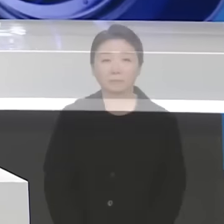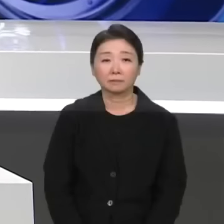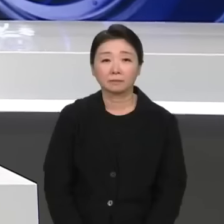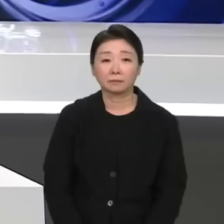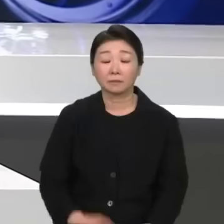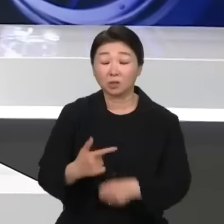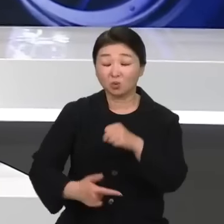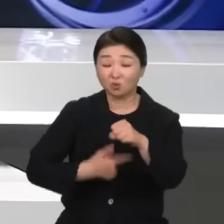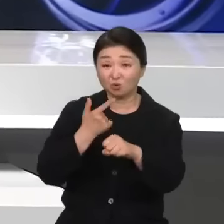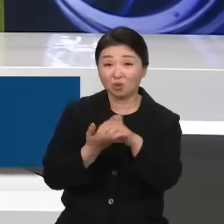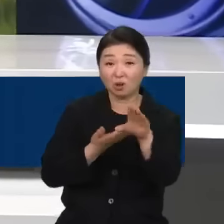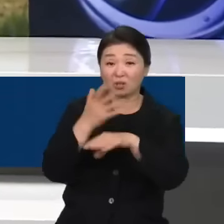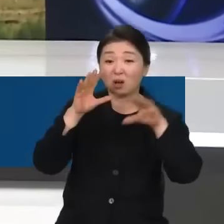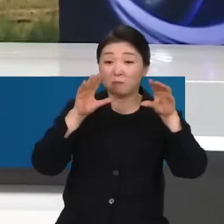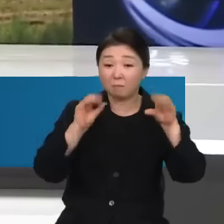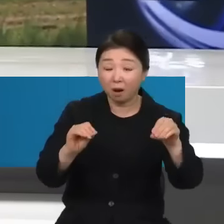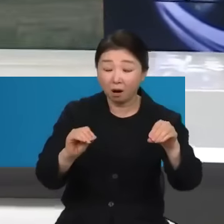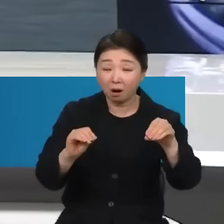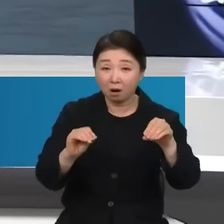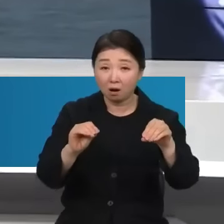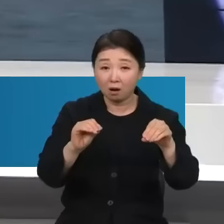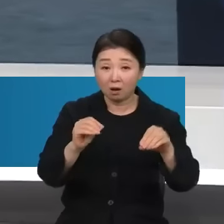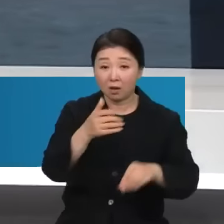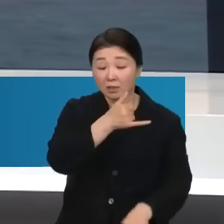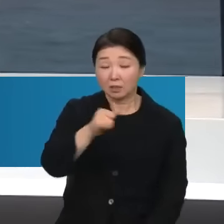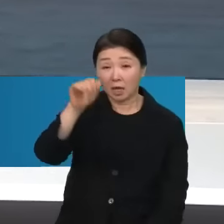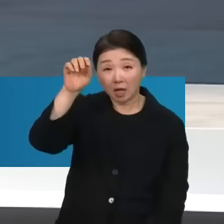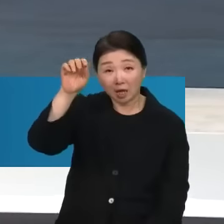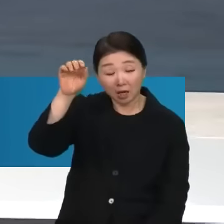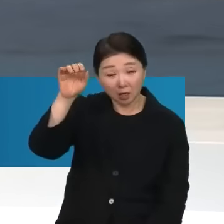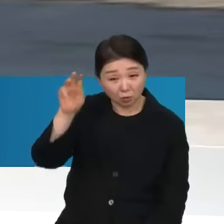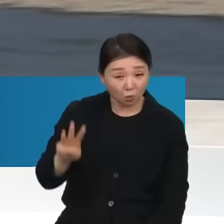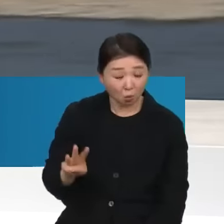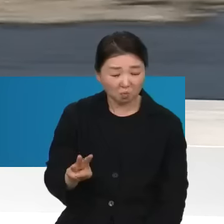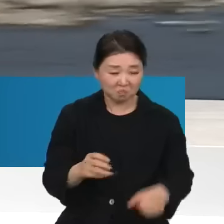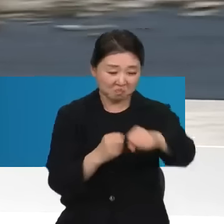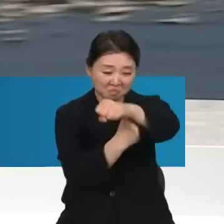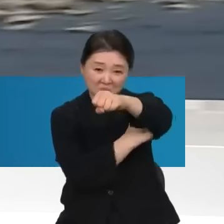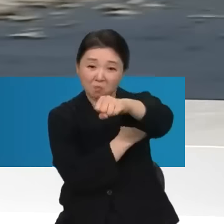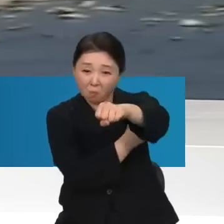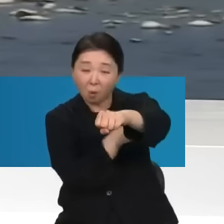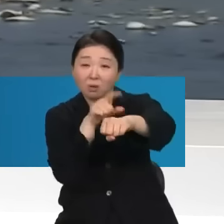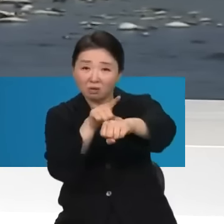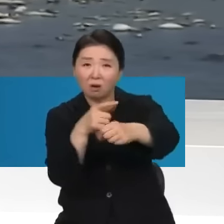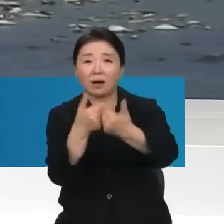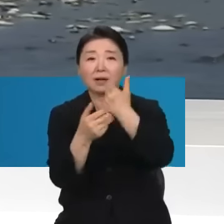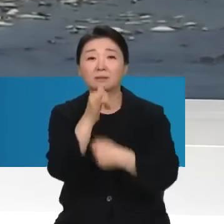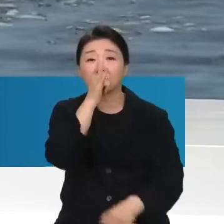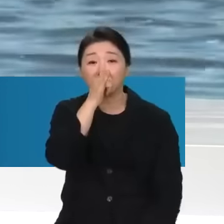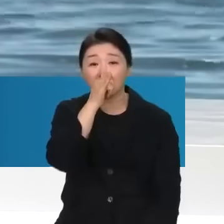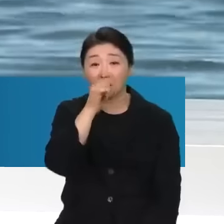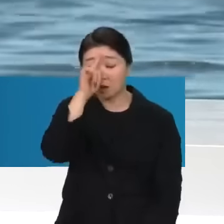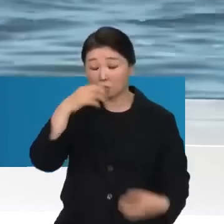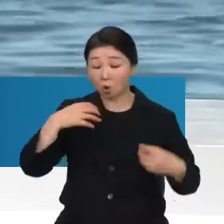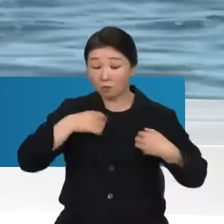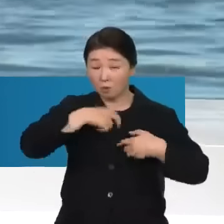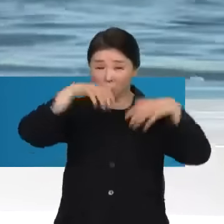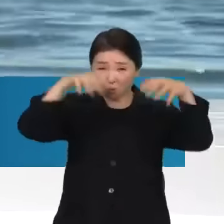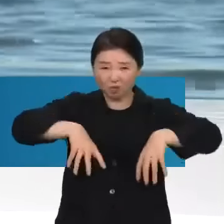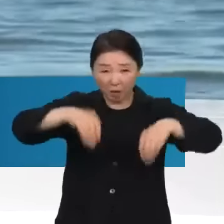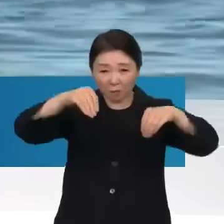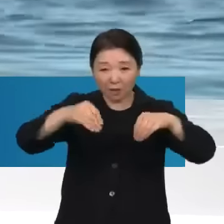6년 넘게 멈춰있던 세종보의 재가동 문제를 놓고 갈등이 빚어지고 있습니다. 정부는 홍수와 가뭄에 대비하겠다며